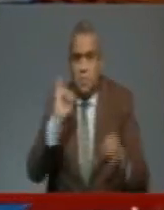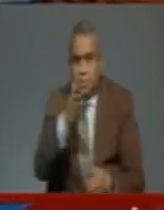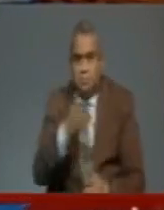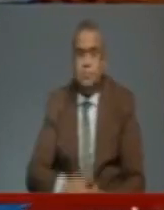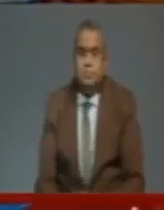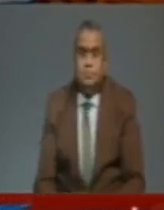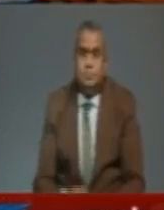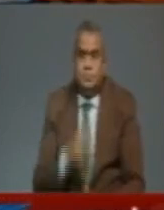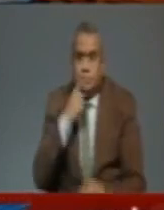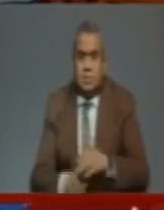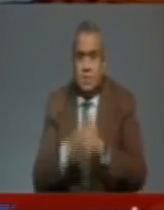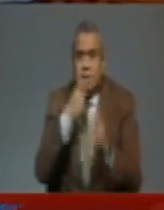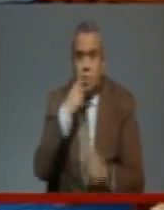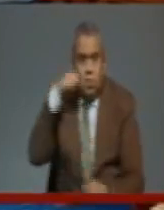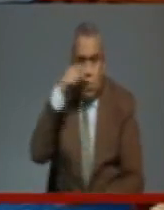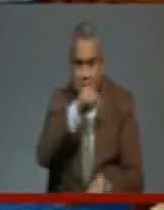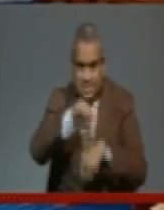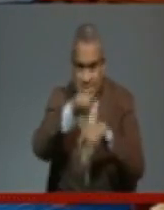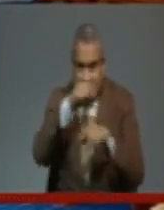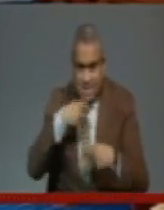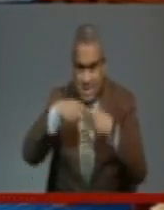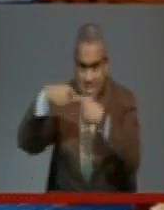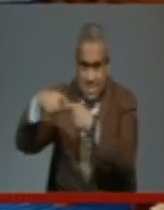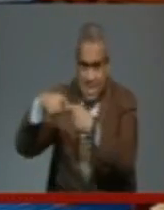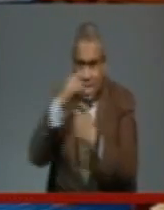كامل بيحكي الموضوع، ف